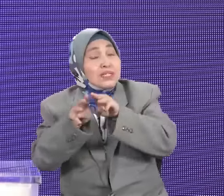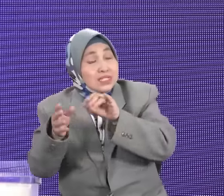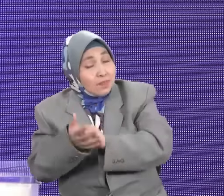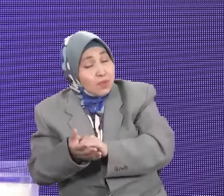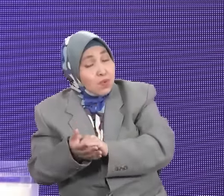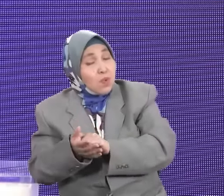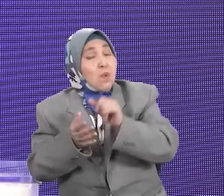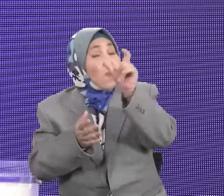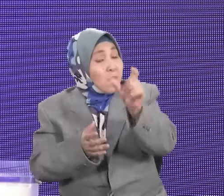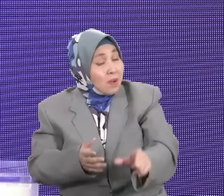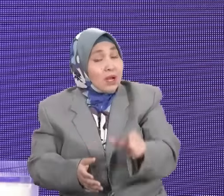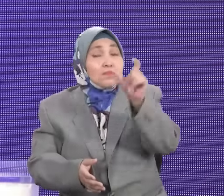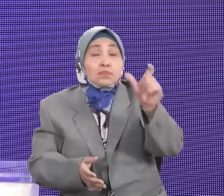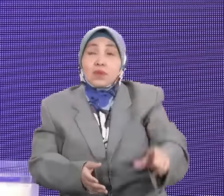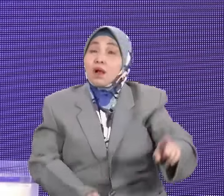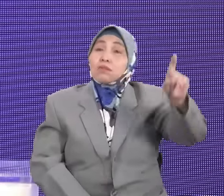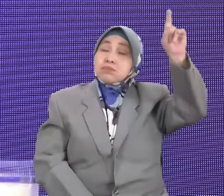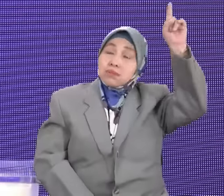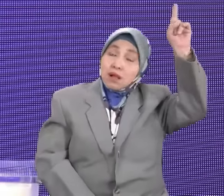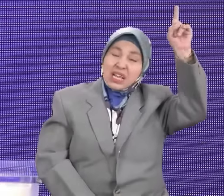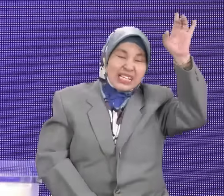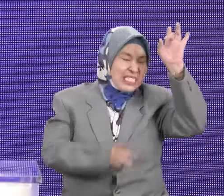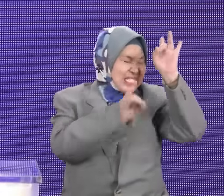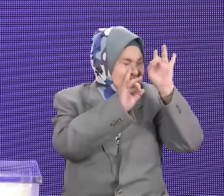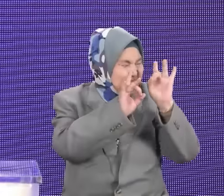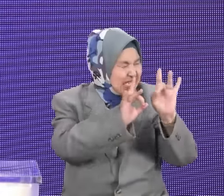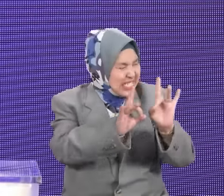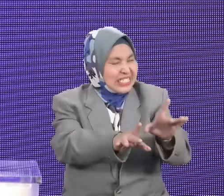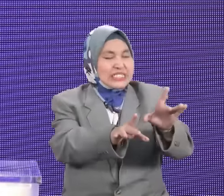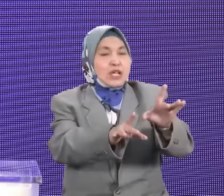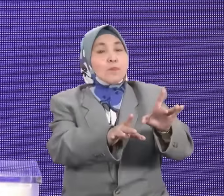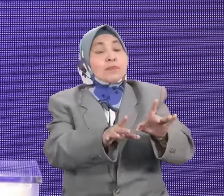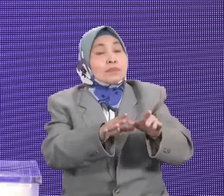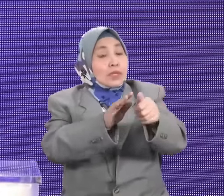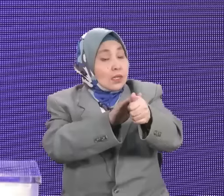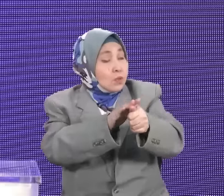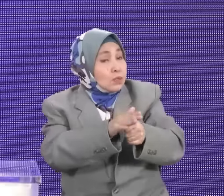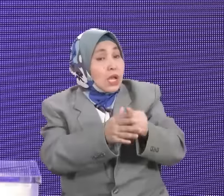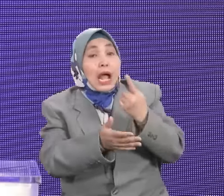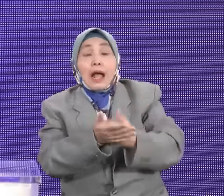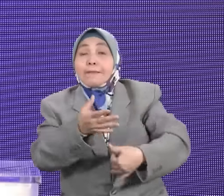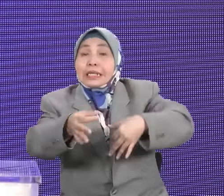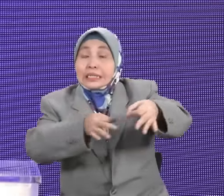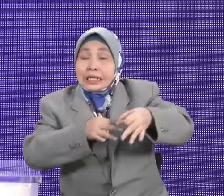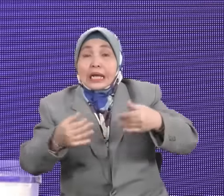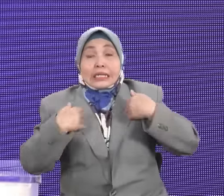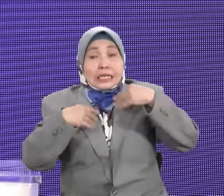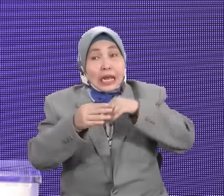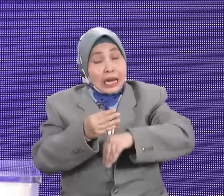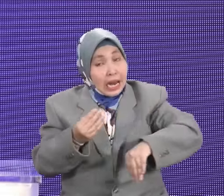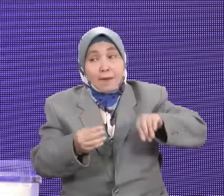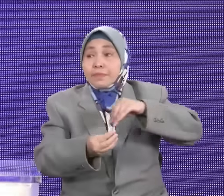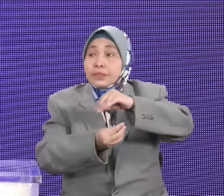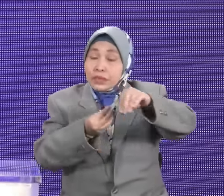ikayal anuhumullah Allahuma laknat kepada orang yang menyembunyikan Apa keterangan yang ada dalam Taurat ataupun